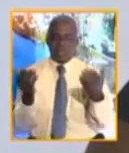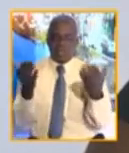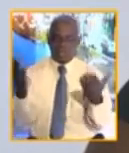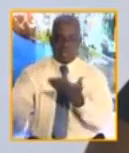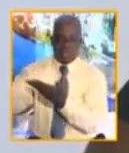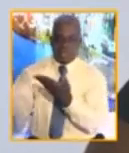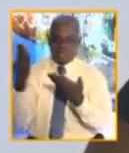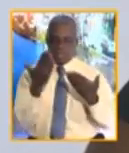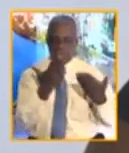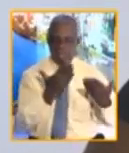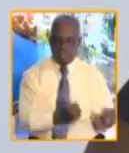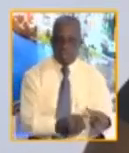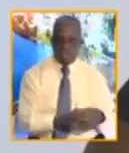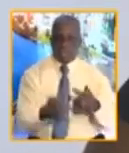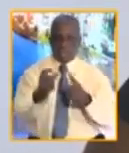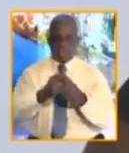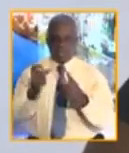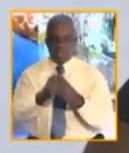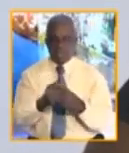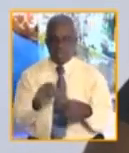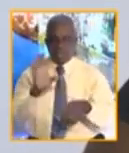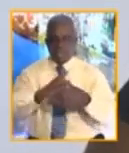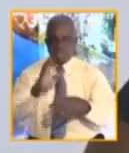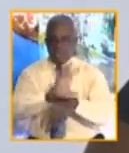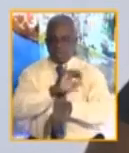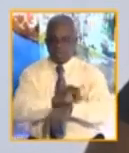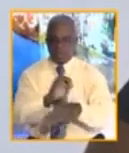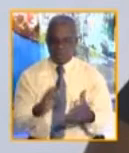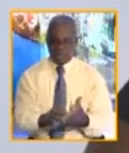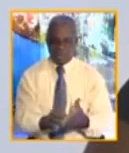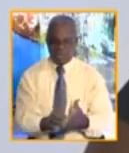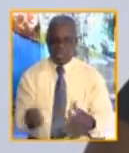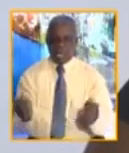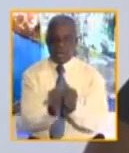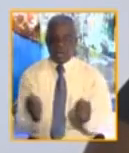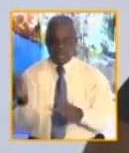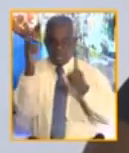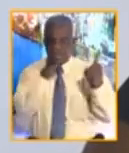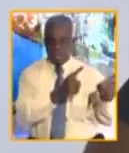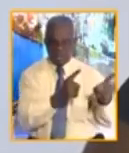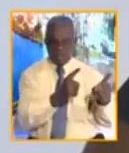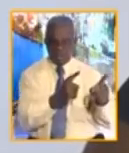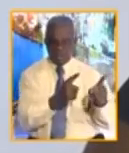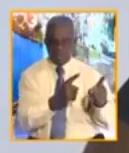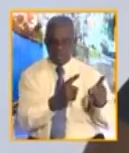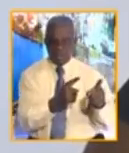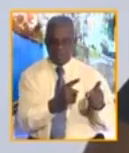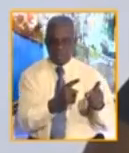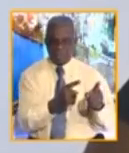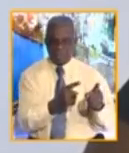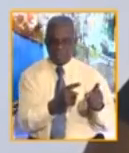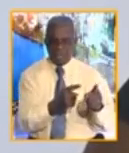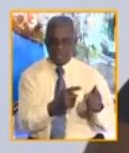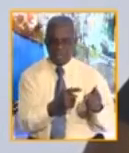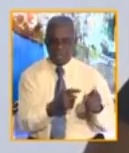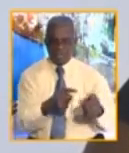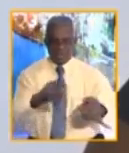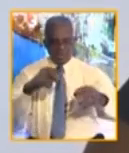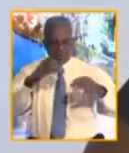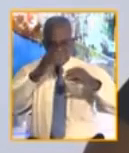de riz de Côte d'Ivoire, le GIDARCI, dans le cadre d'un protocole d'accord, à un